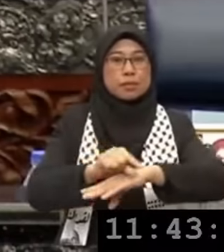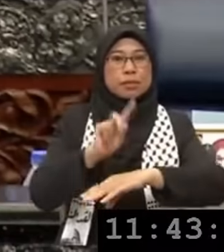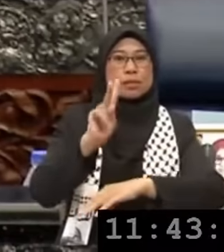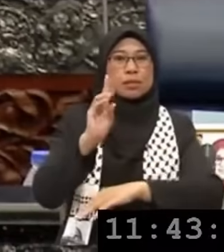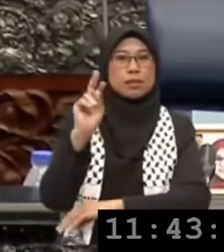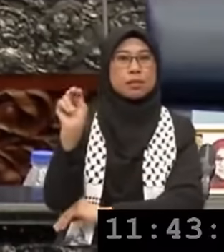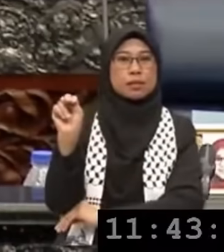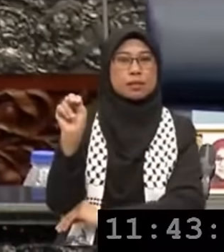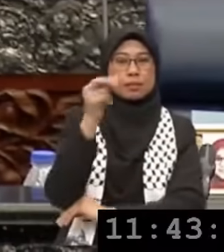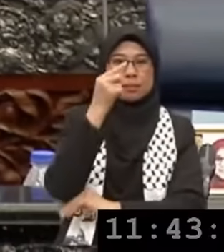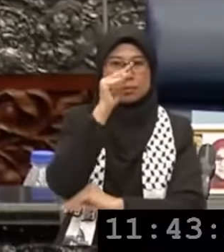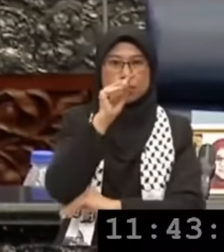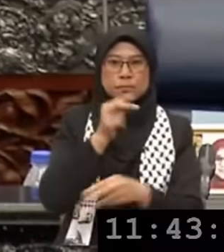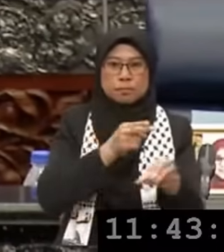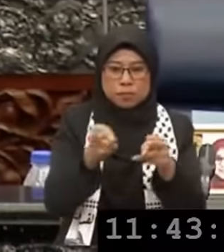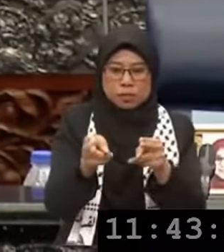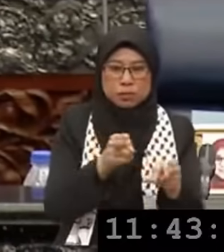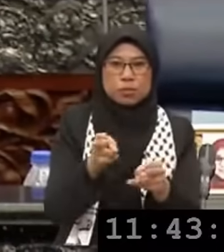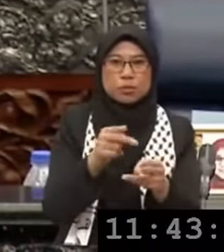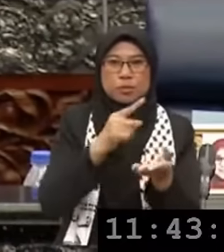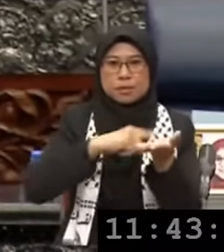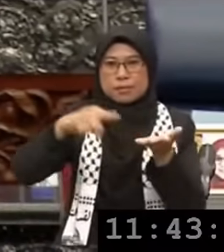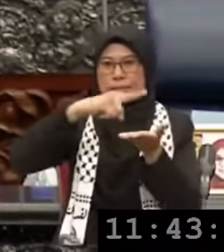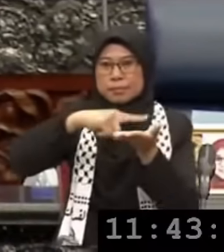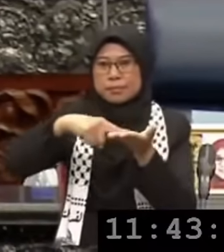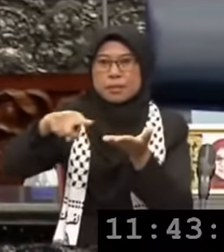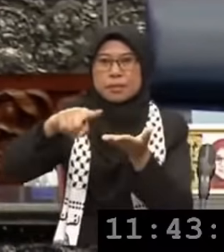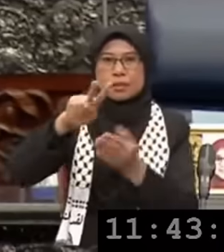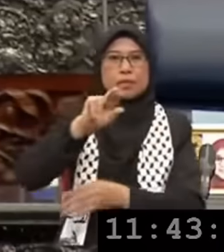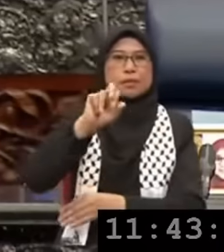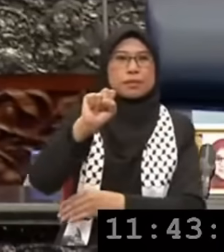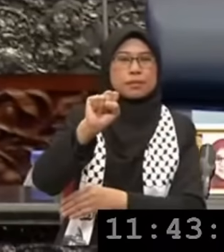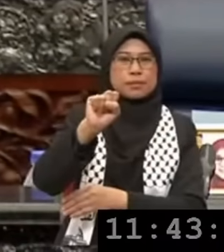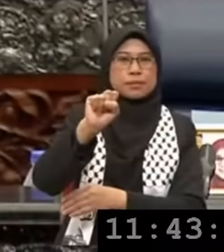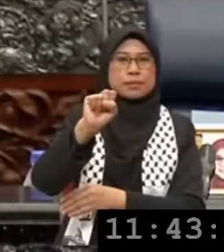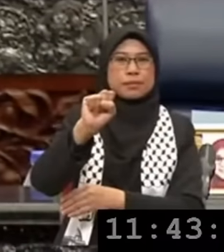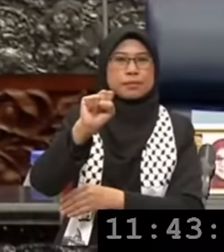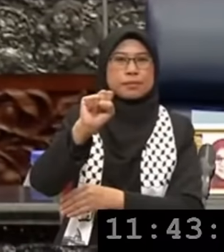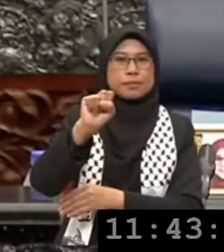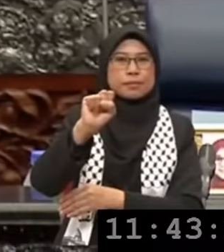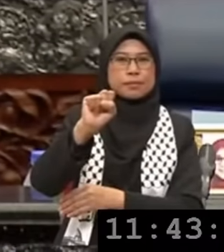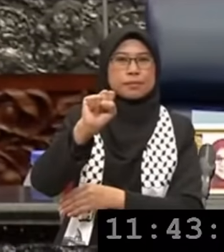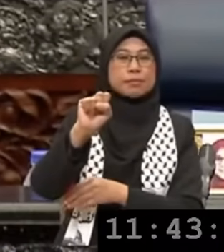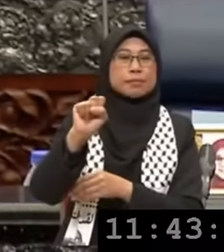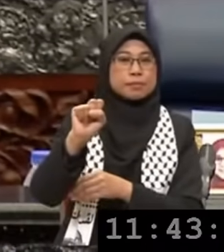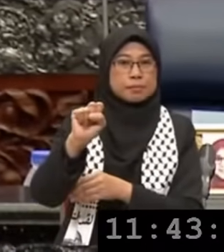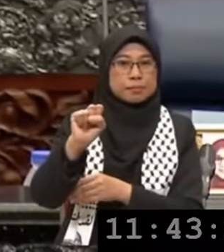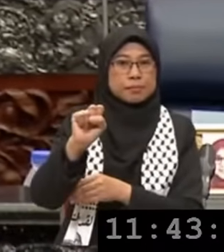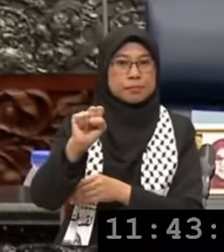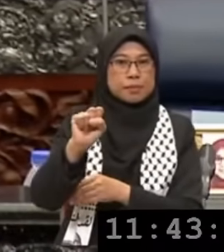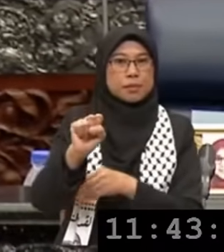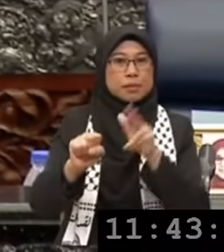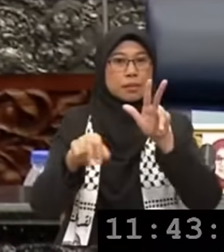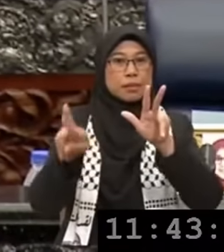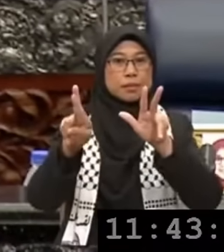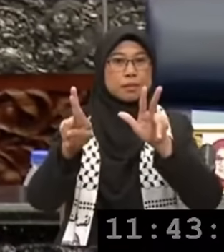kdn untuk mengendalikan siasatan kes-kes yang diklasifikas as ikan sebagai kes berunsur 3R